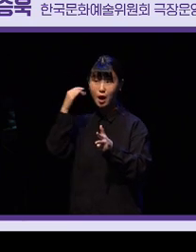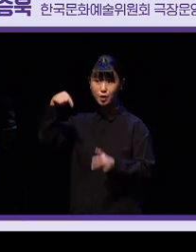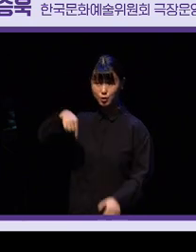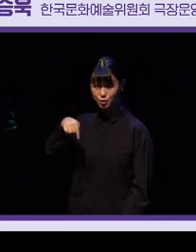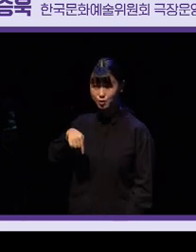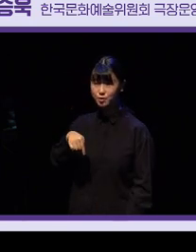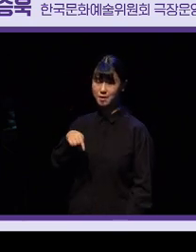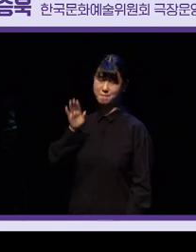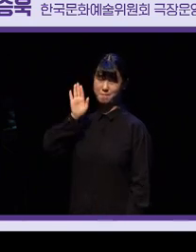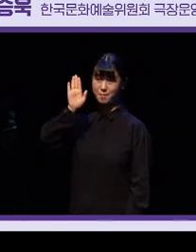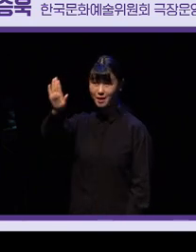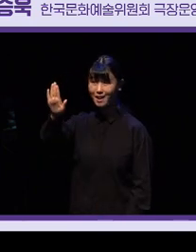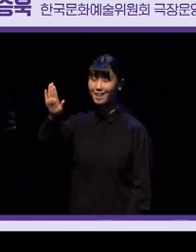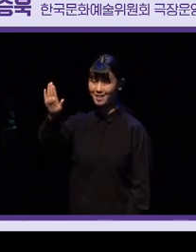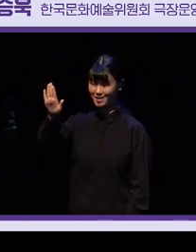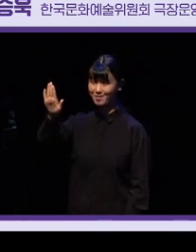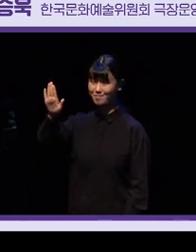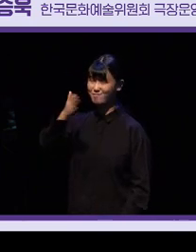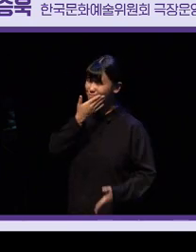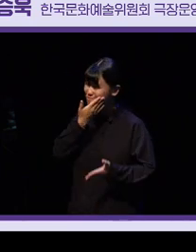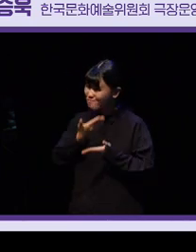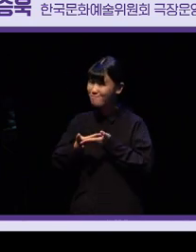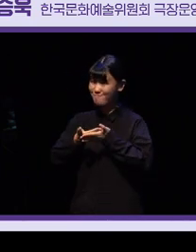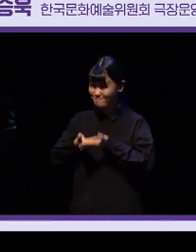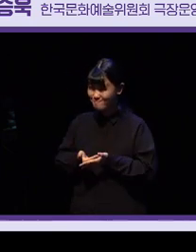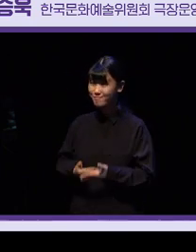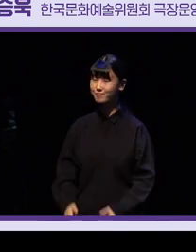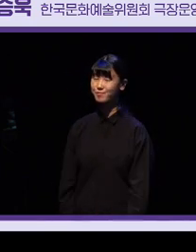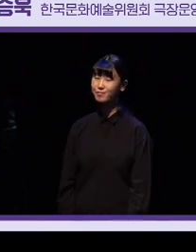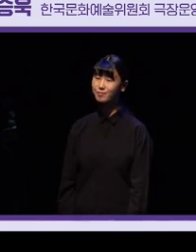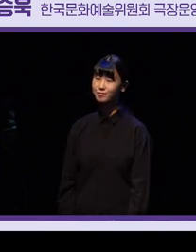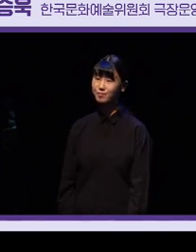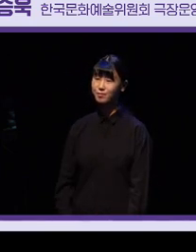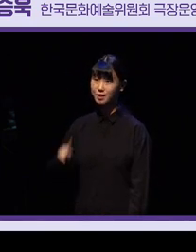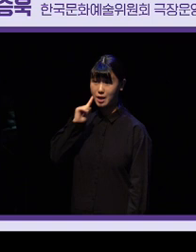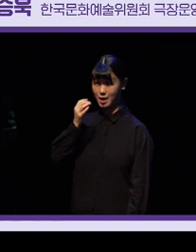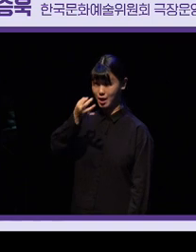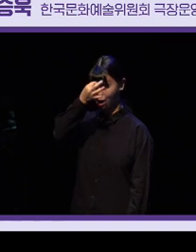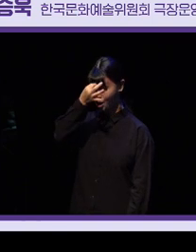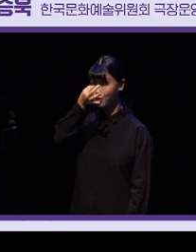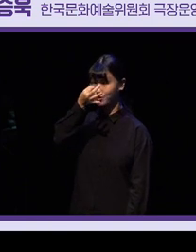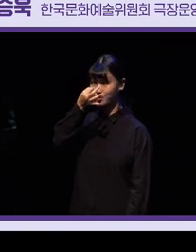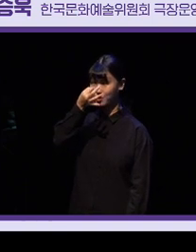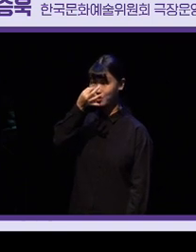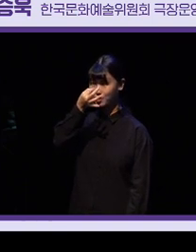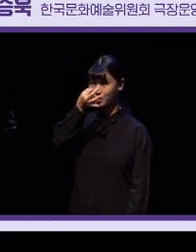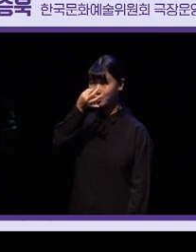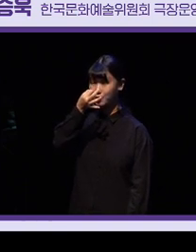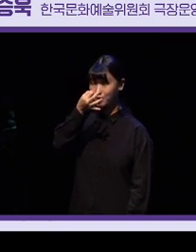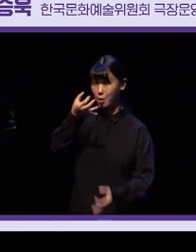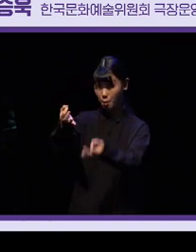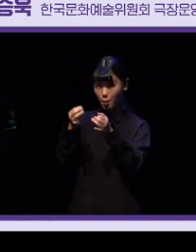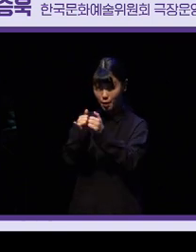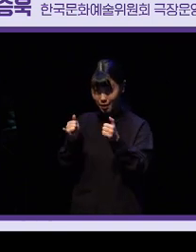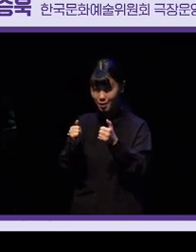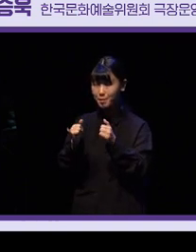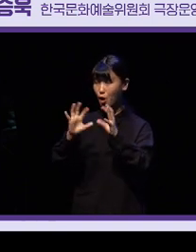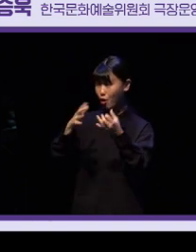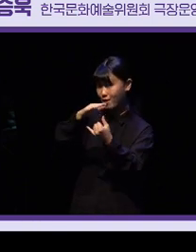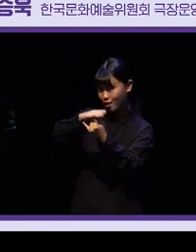미래 예수를 예술을 기반으로 하는 고객이기도 하고 또